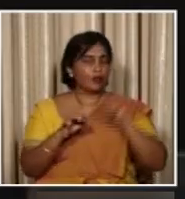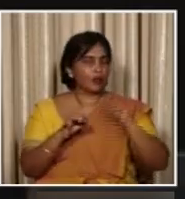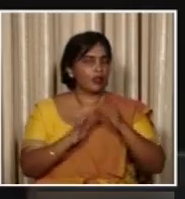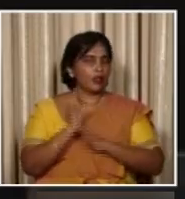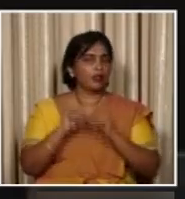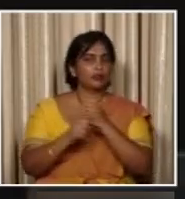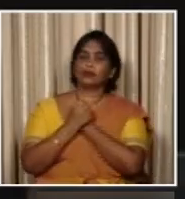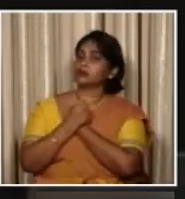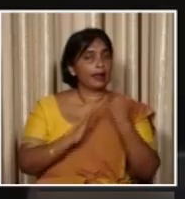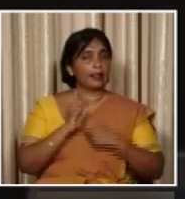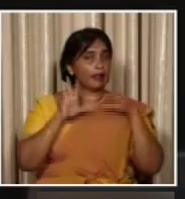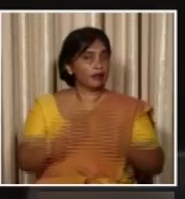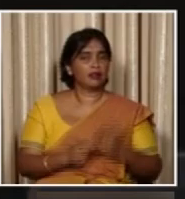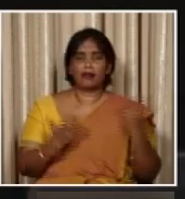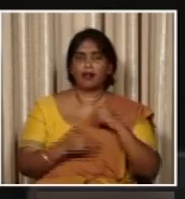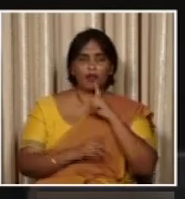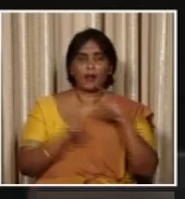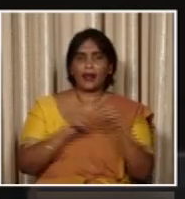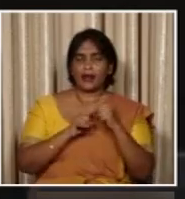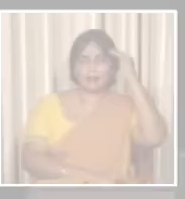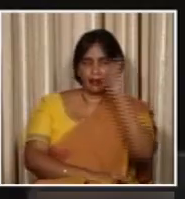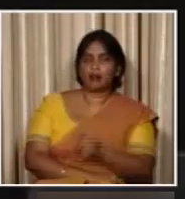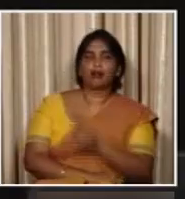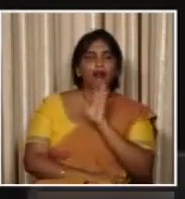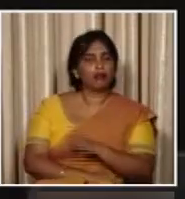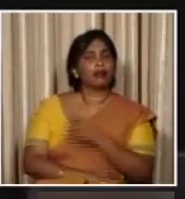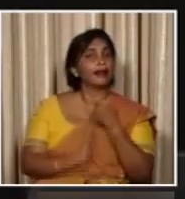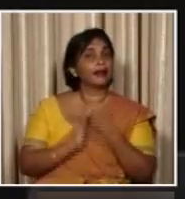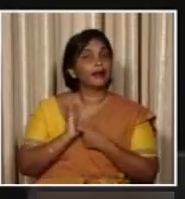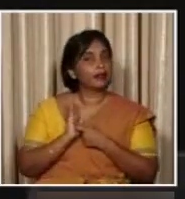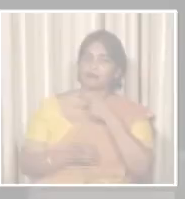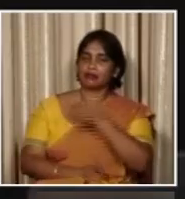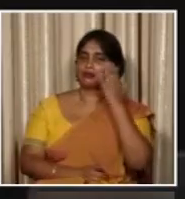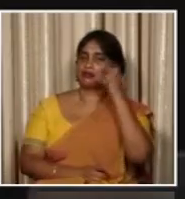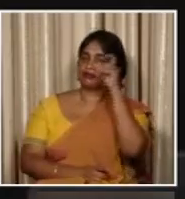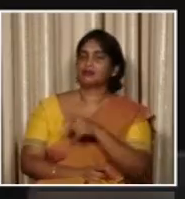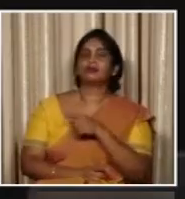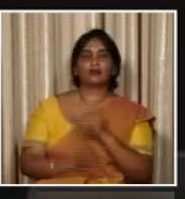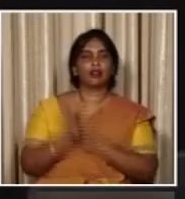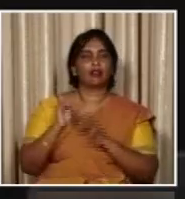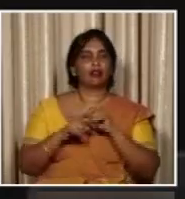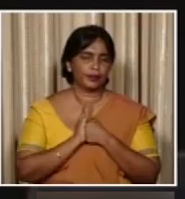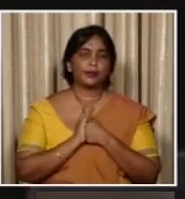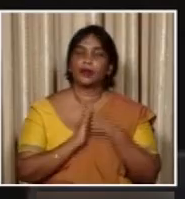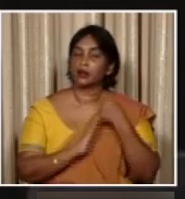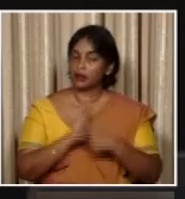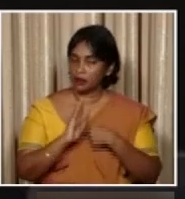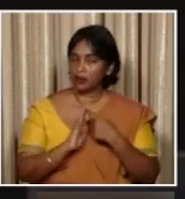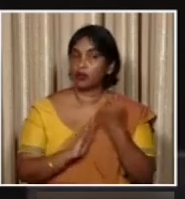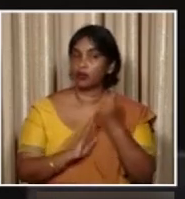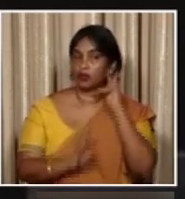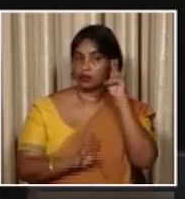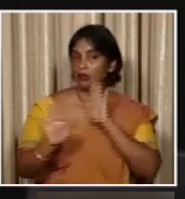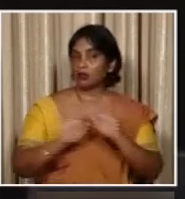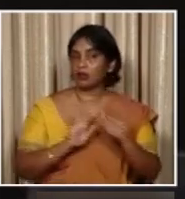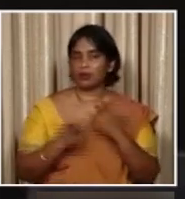රක්ෂිත බඳනාගාරගත ඉන්නවා. දැන් ඩයනා මන්ත්‍රීතුමිය ගැන කතා කරනවා. නීතිය ඉදිරියේ එතුමිට සිද්ධ වුණා මන්ත්‍රී දුරයක් නැති කරගෙන යන්න. මූල්‍ය